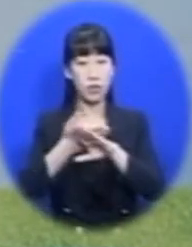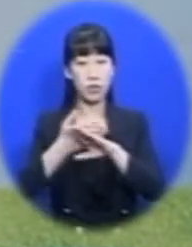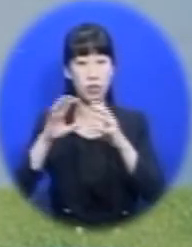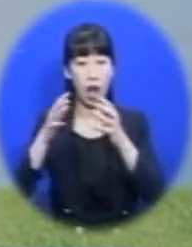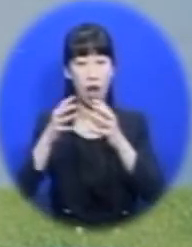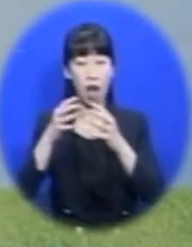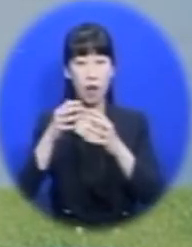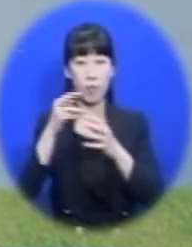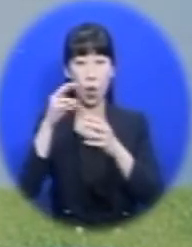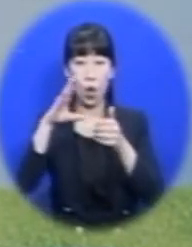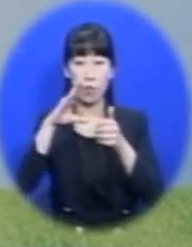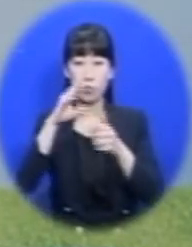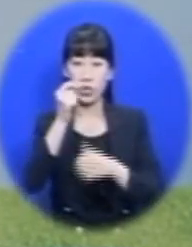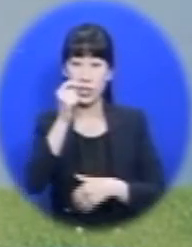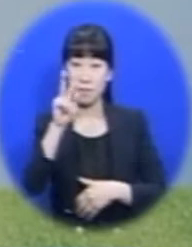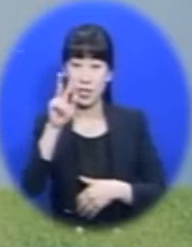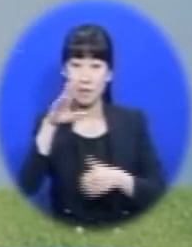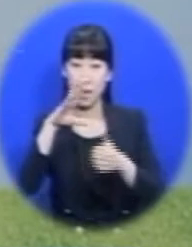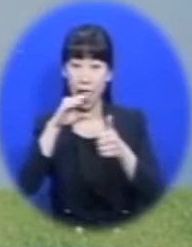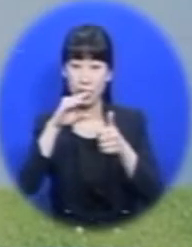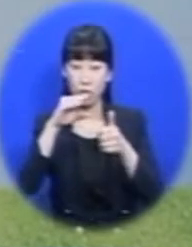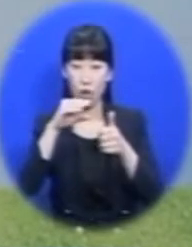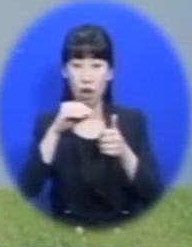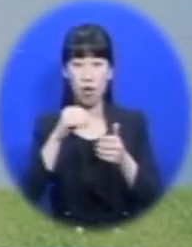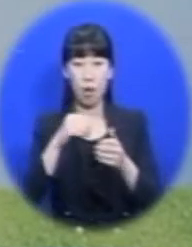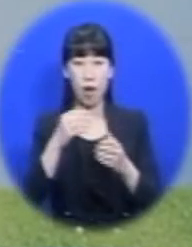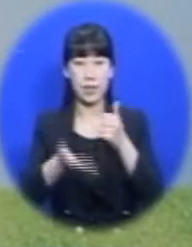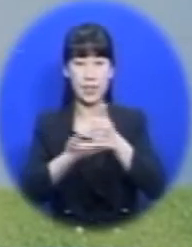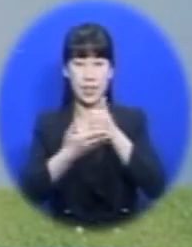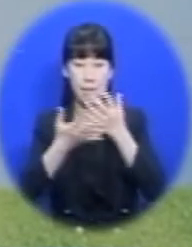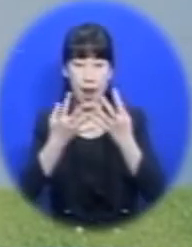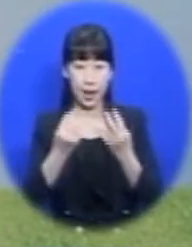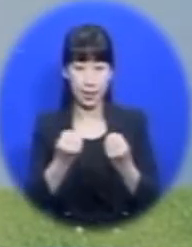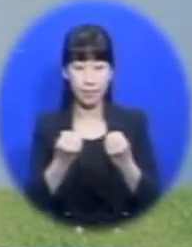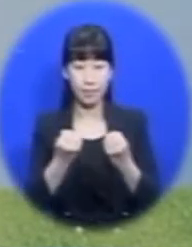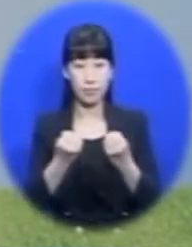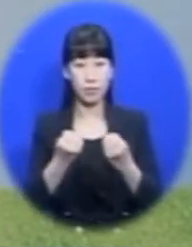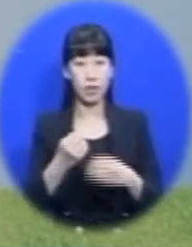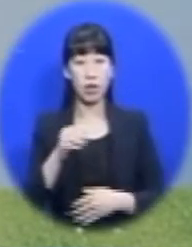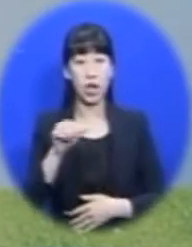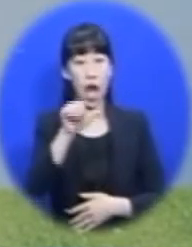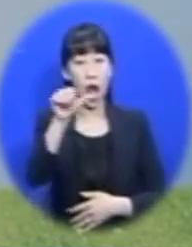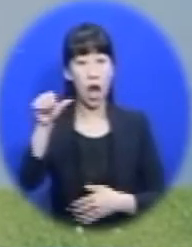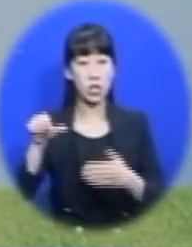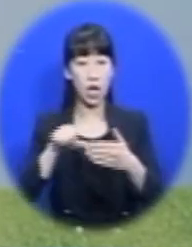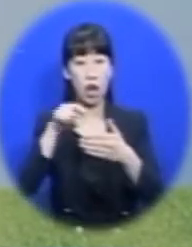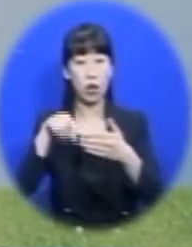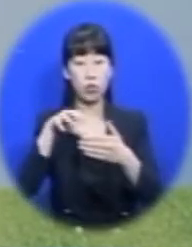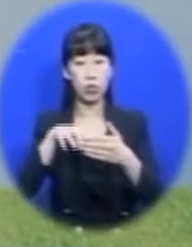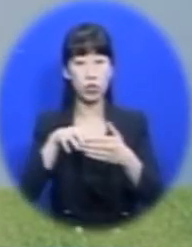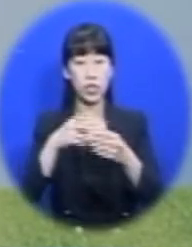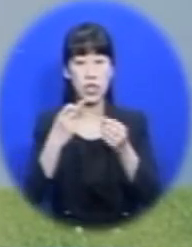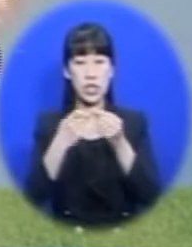아주 극찬을 한 전시회입니다. 아시아에서는 우리나라에서 처음 열리는 12번째